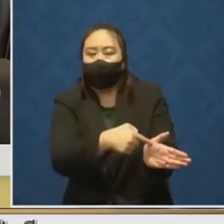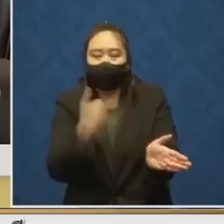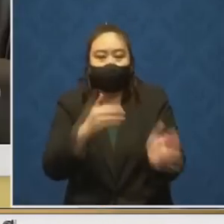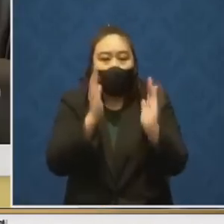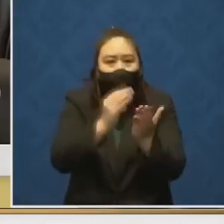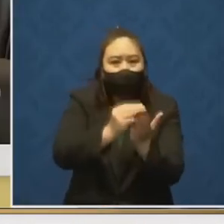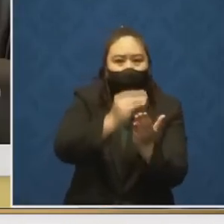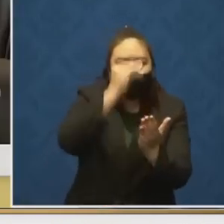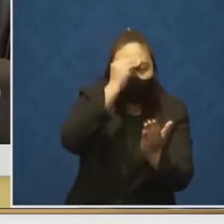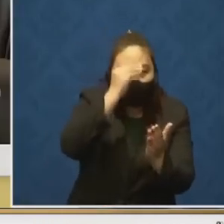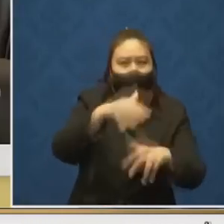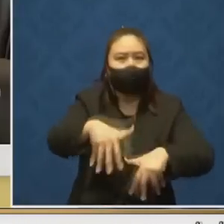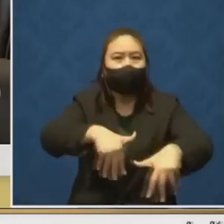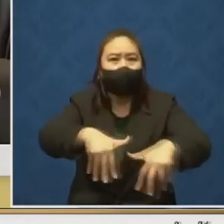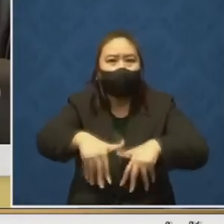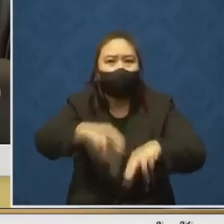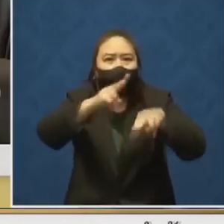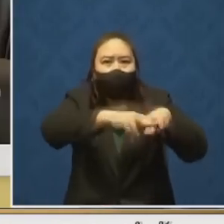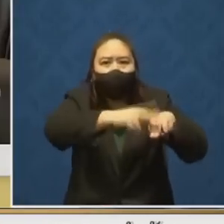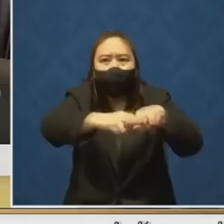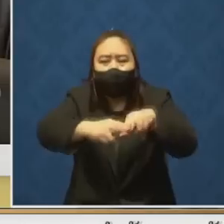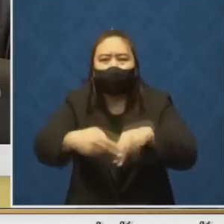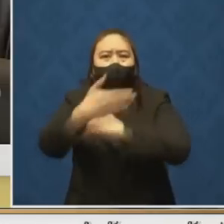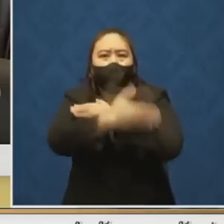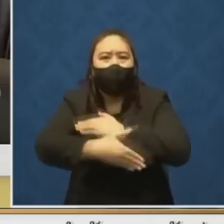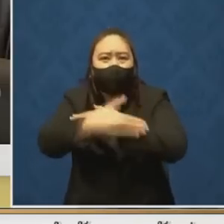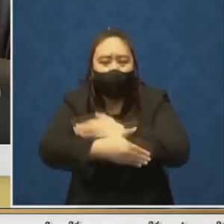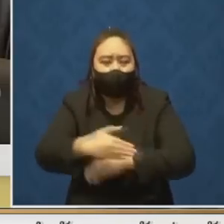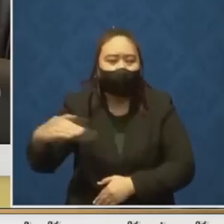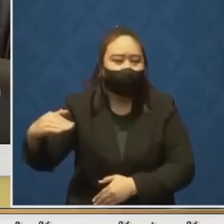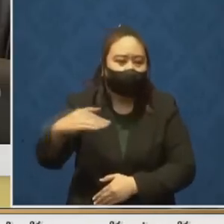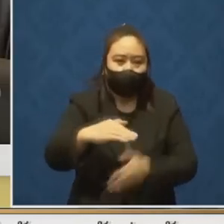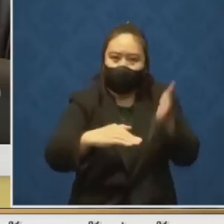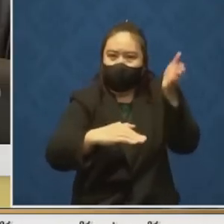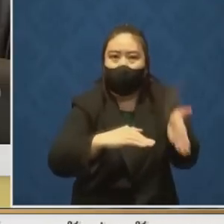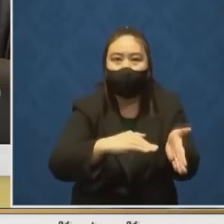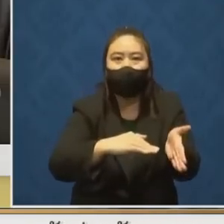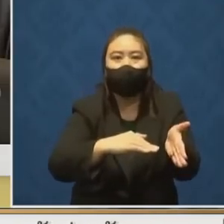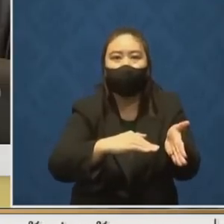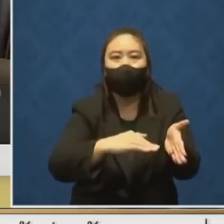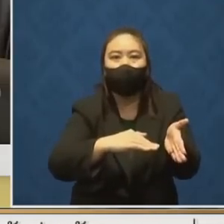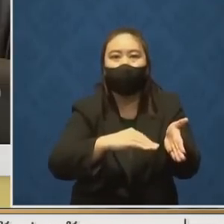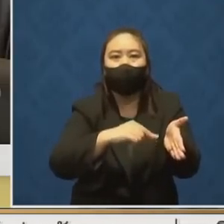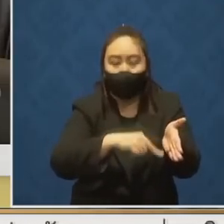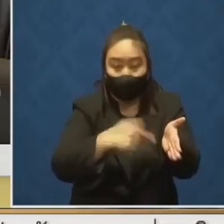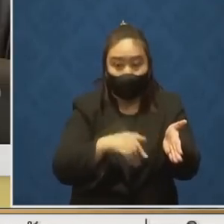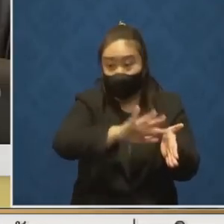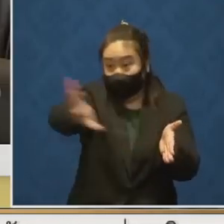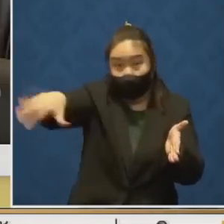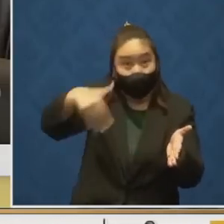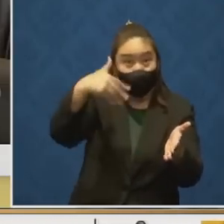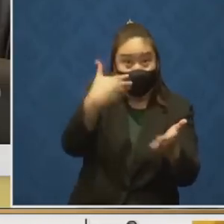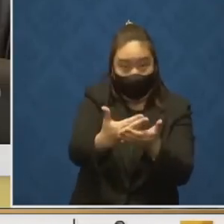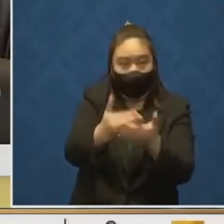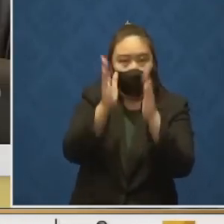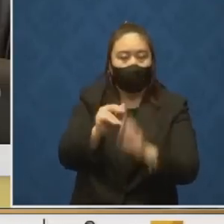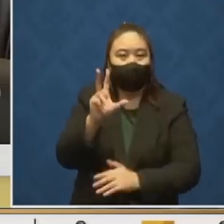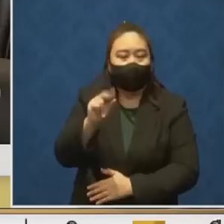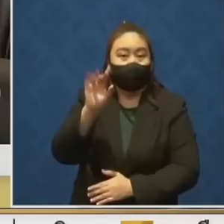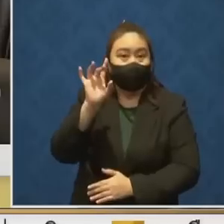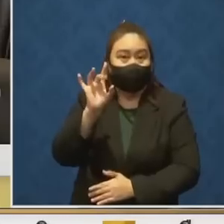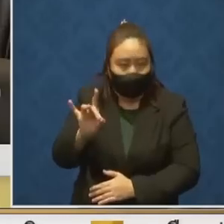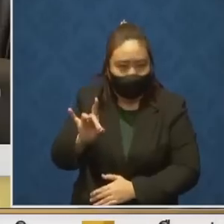ษาแลประชาชนนั่งอยู่ไม่พอยังควบคุมตัวพวกเขาทั้งหมด 38 คน